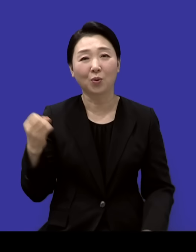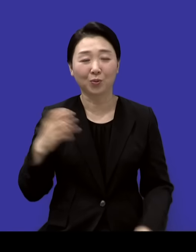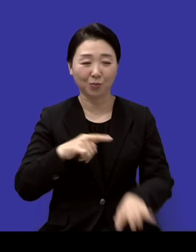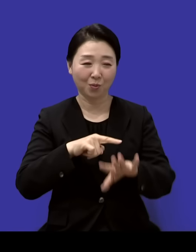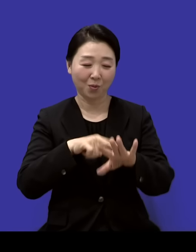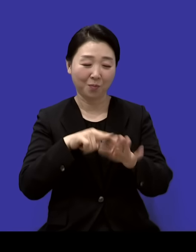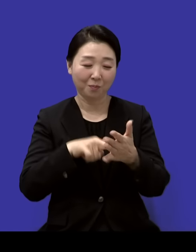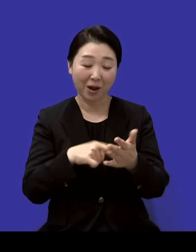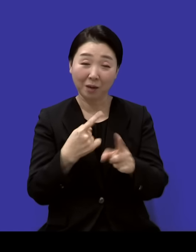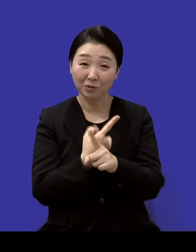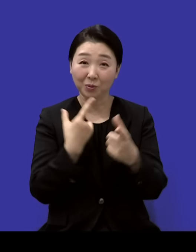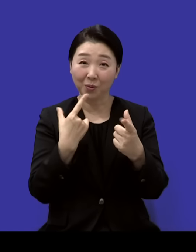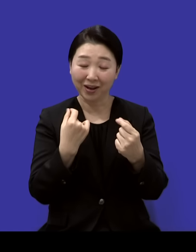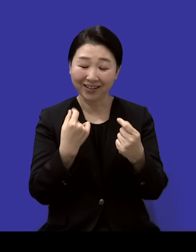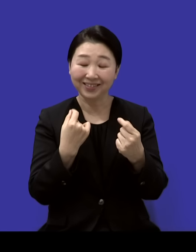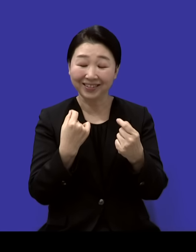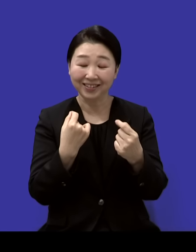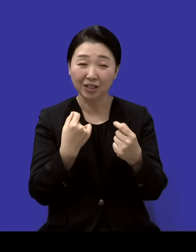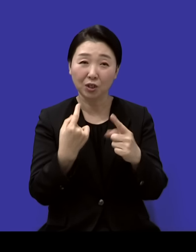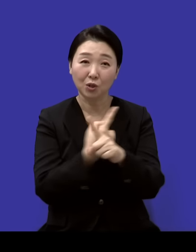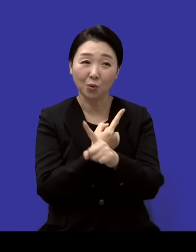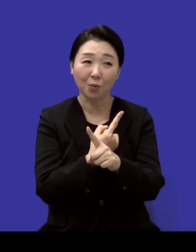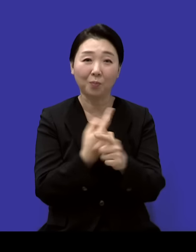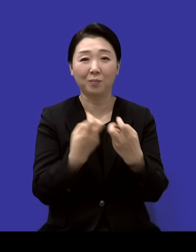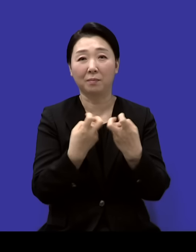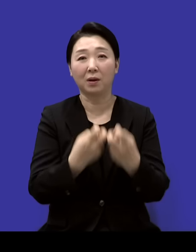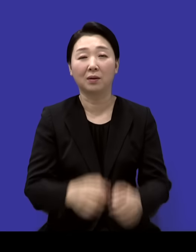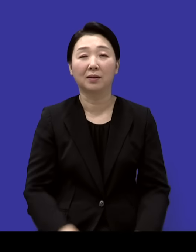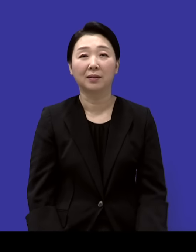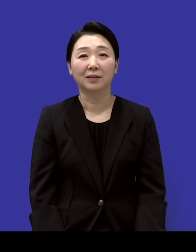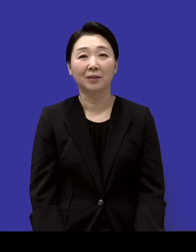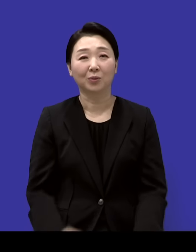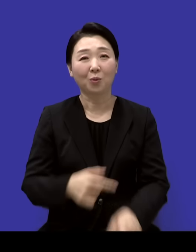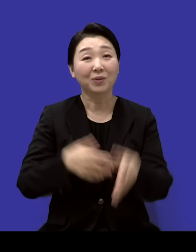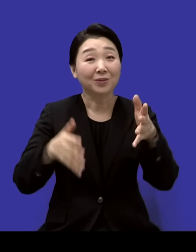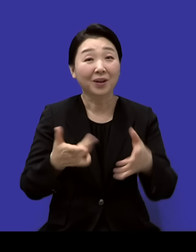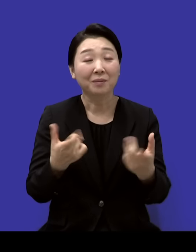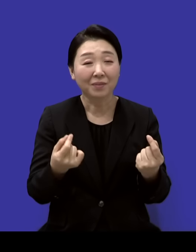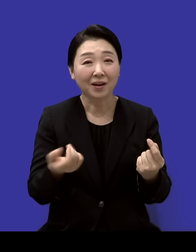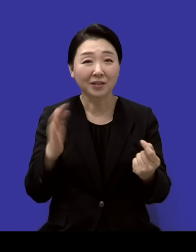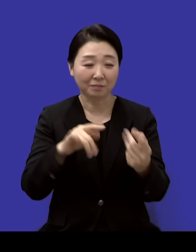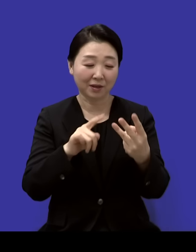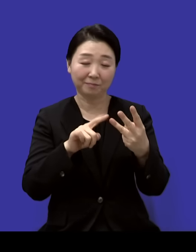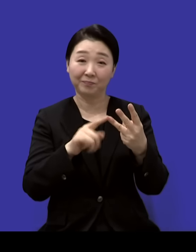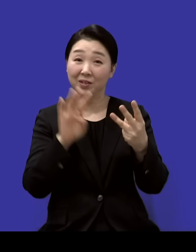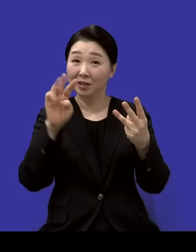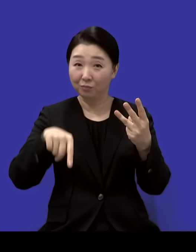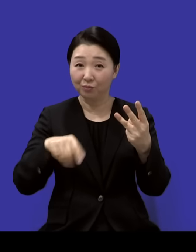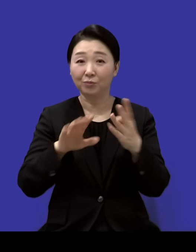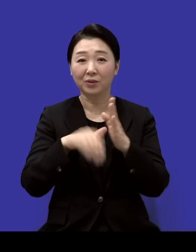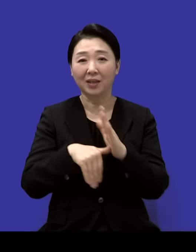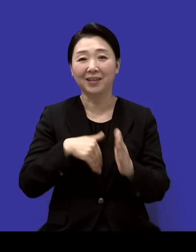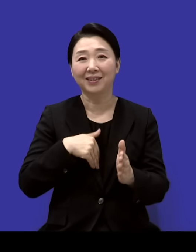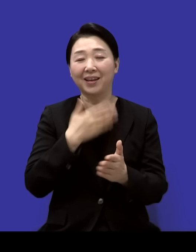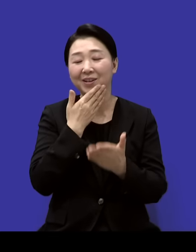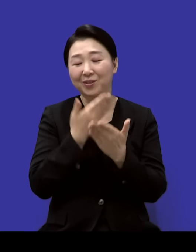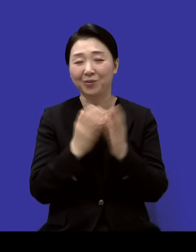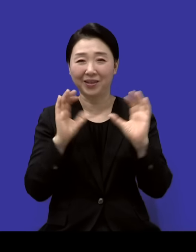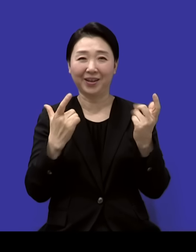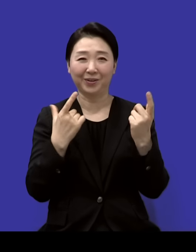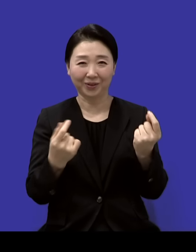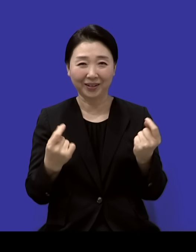예. 근데 제가 거기서 표현은 굳이 미숙함이라고 하고 있지만 3부에 가서는 사실 그거는 나의 귀여운